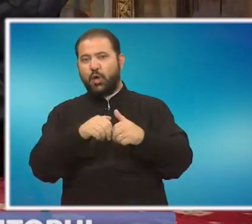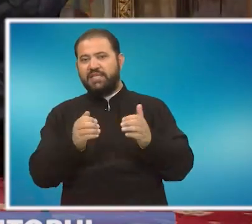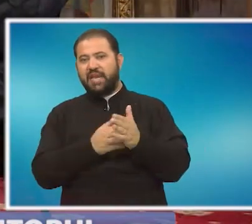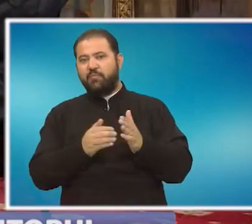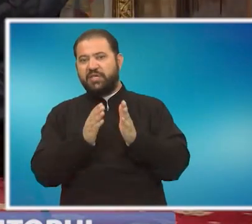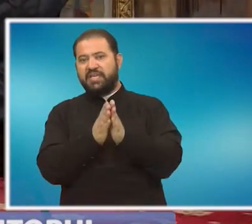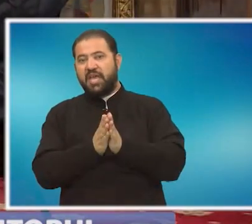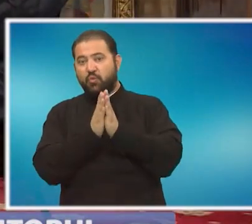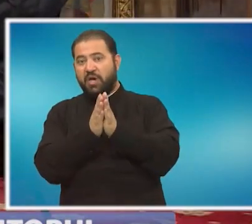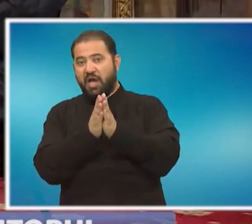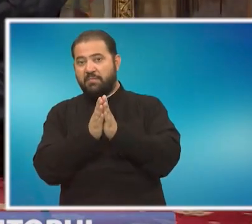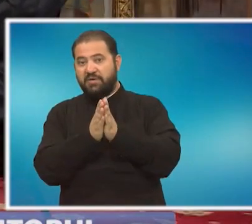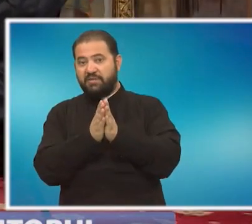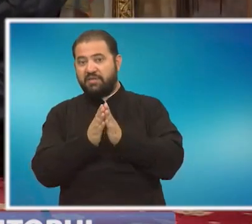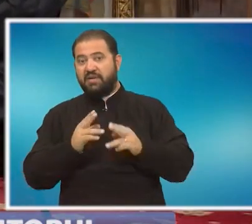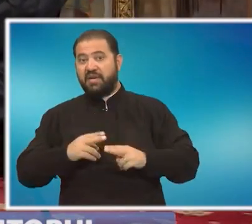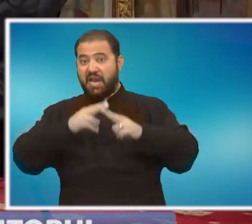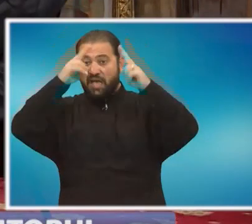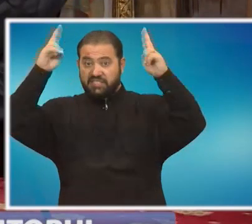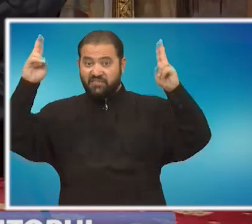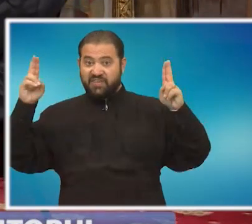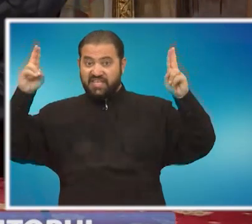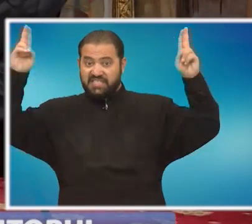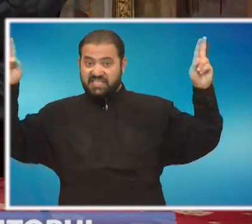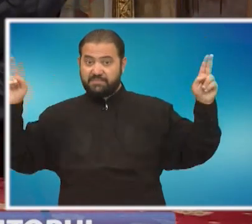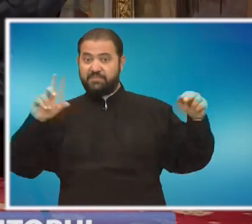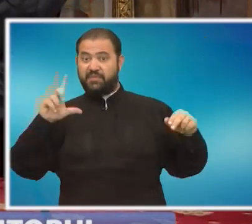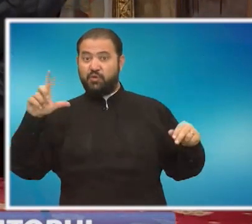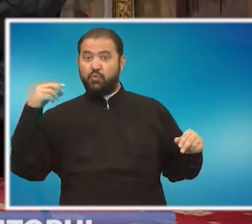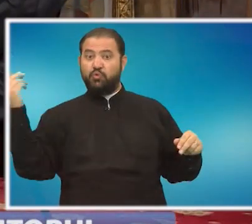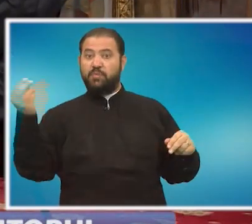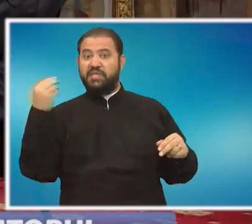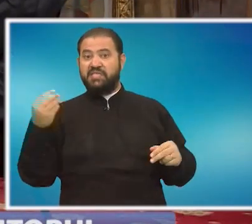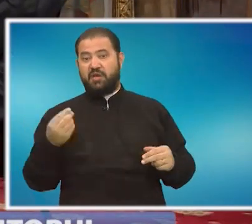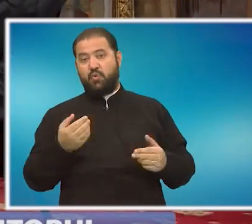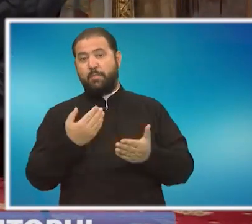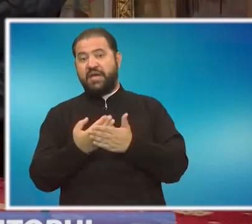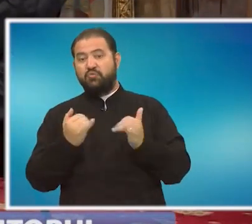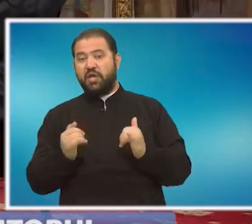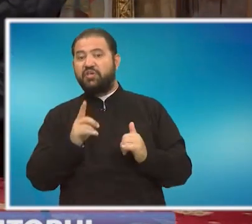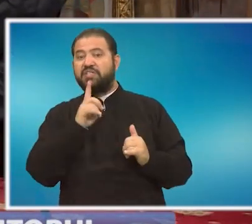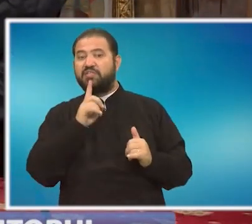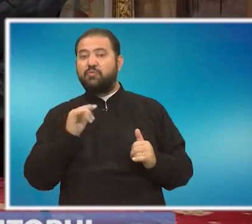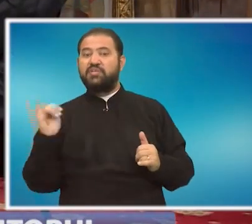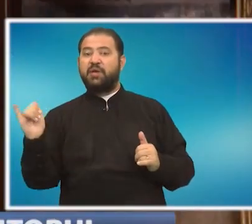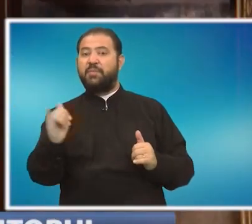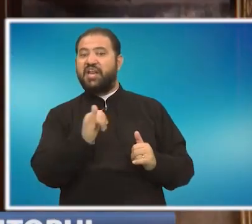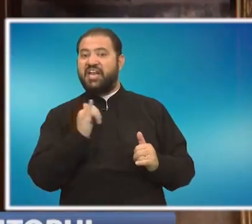cei dragi ai lor. Și de aceea se unește pelerinajul de